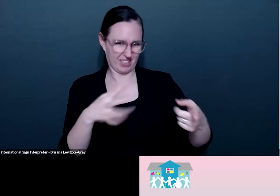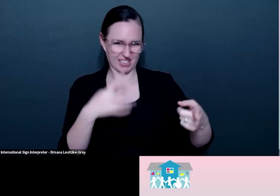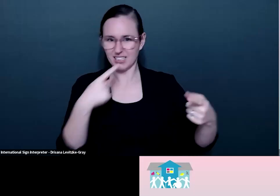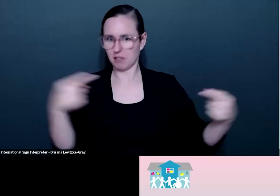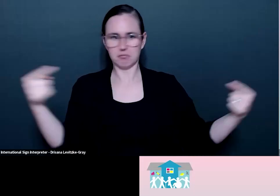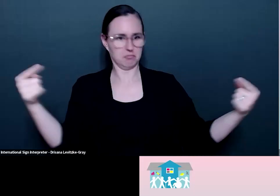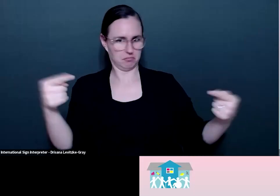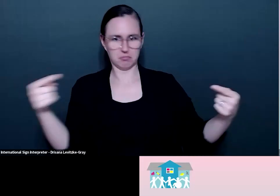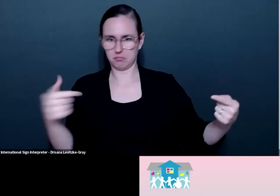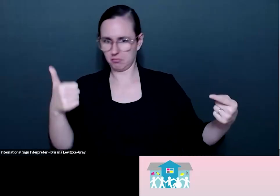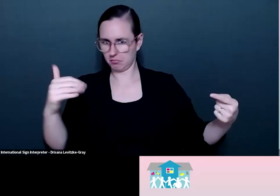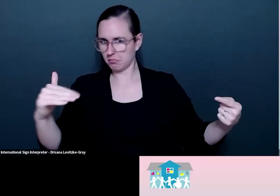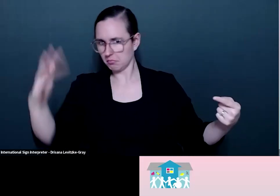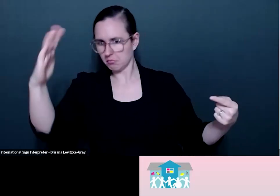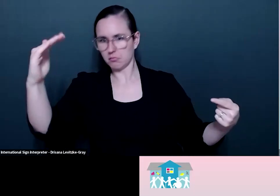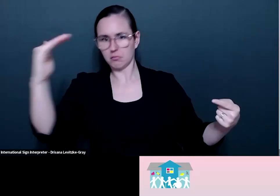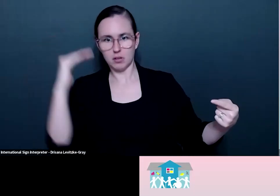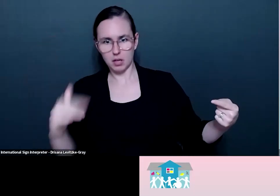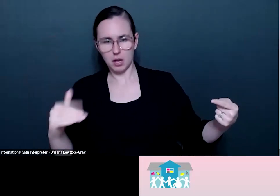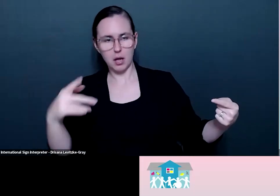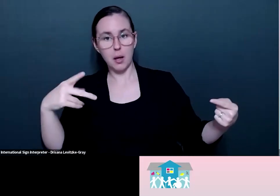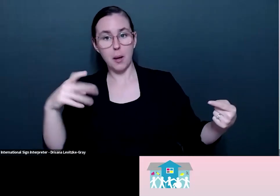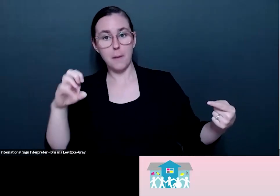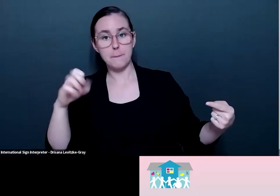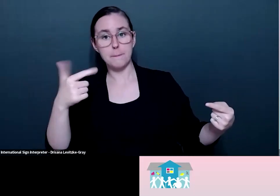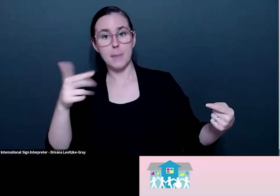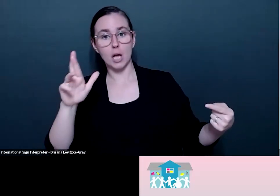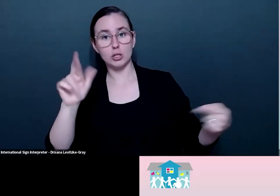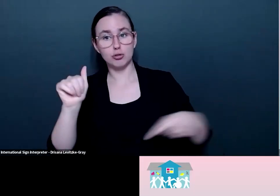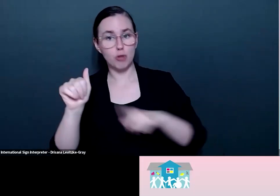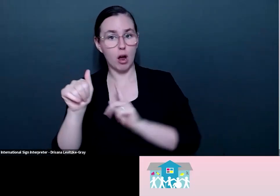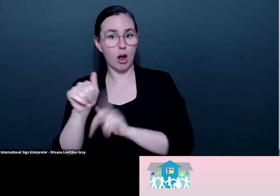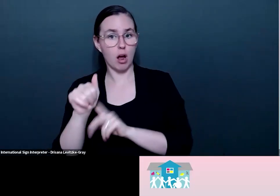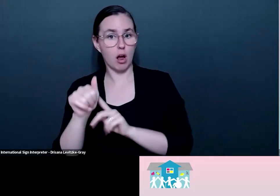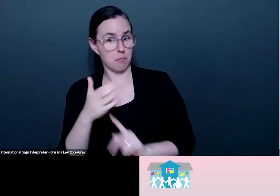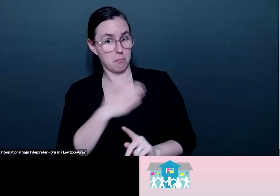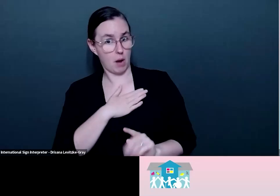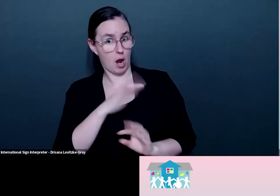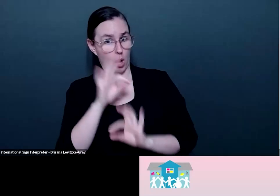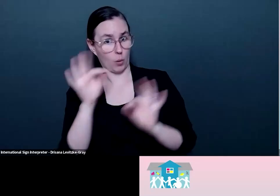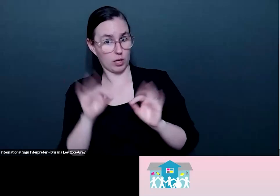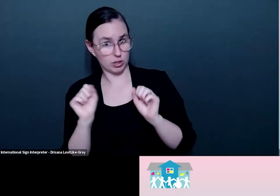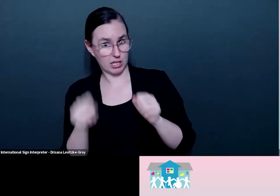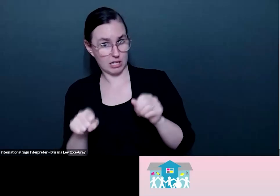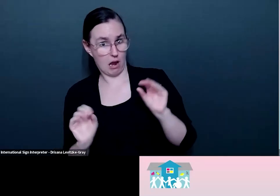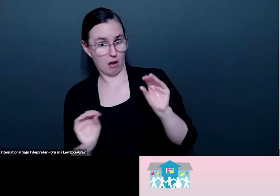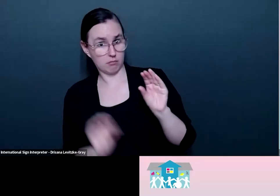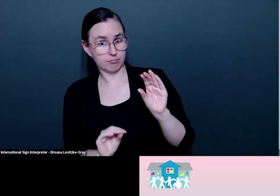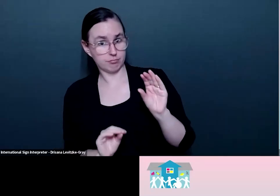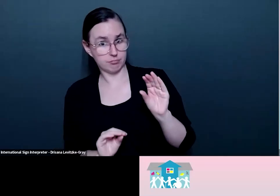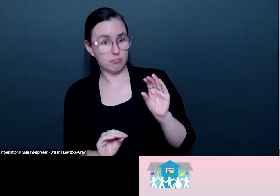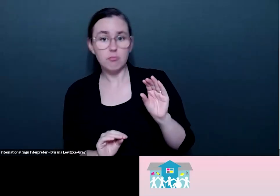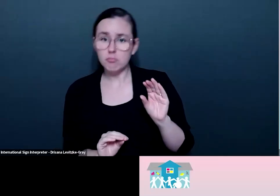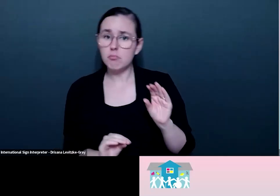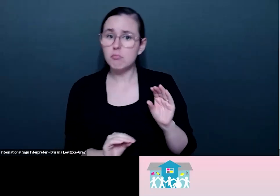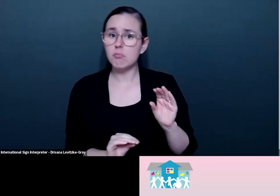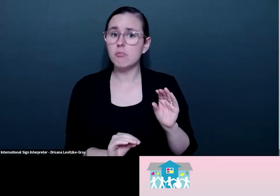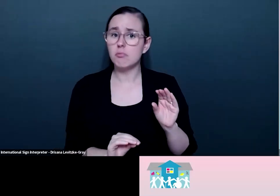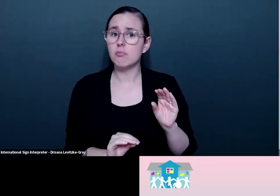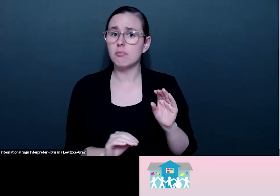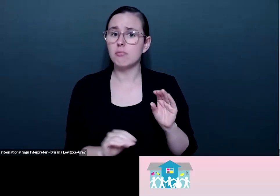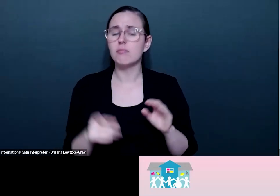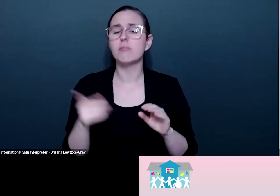Pedro pose une question. Il a demandé en Libye, au sud, au sud de l'Afrique,